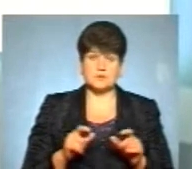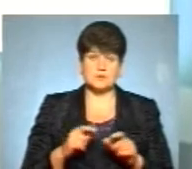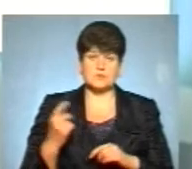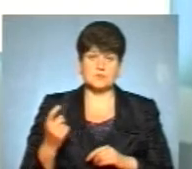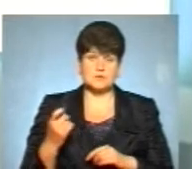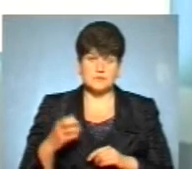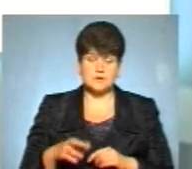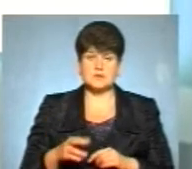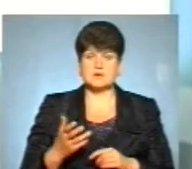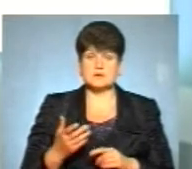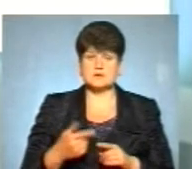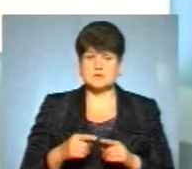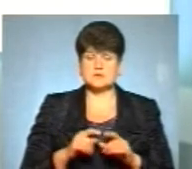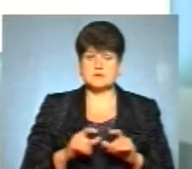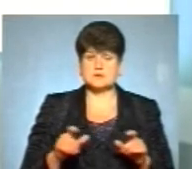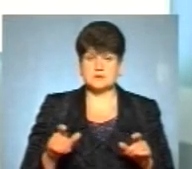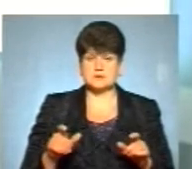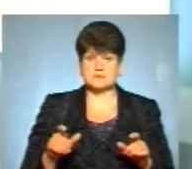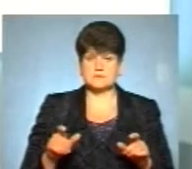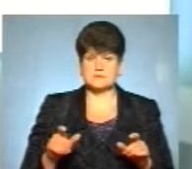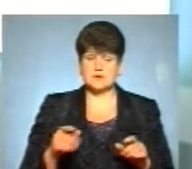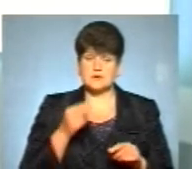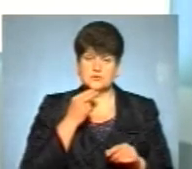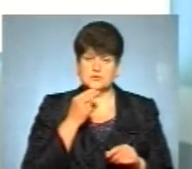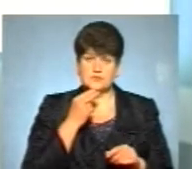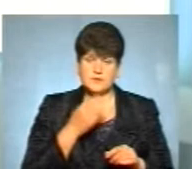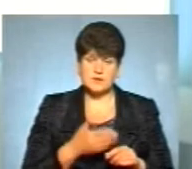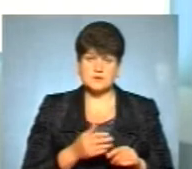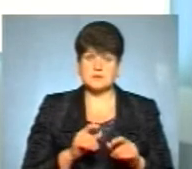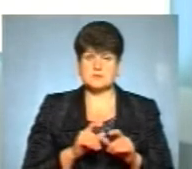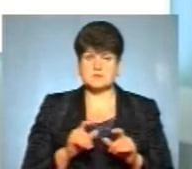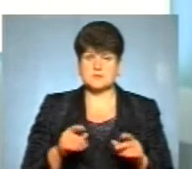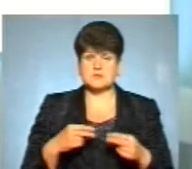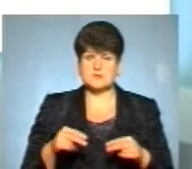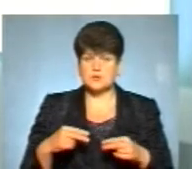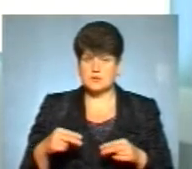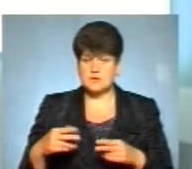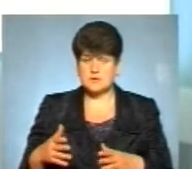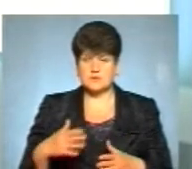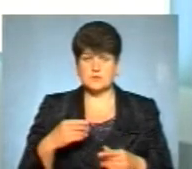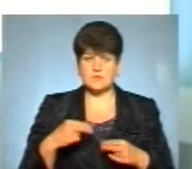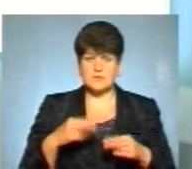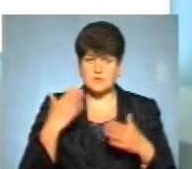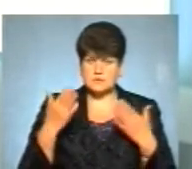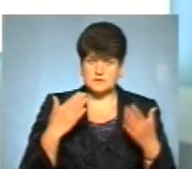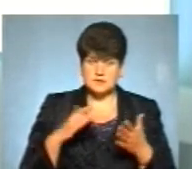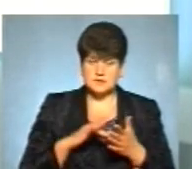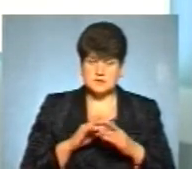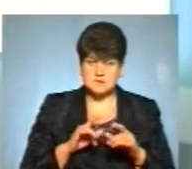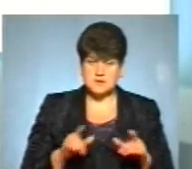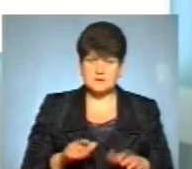господарювання, це так і заклади харчування, і заклади торгівлі, торгово-розважальні центри,